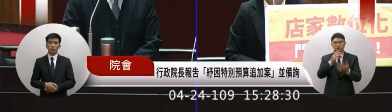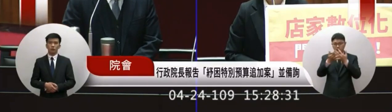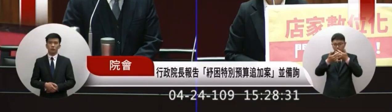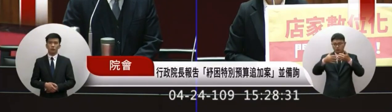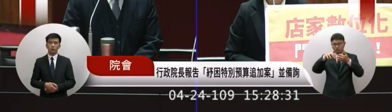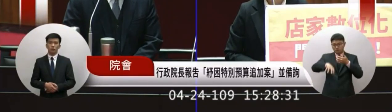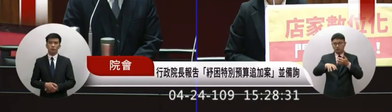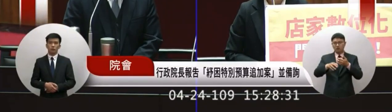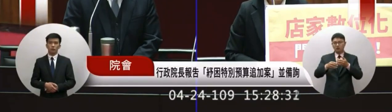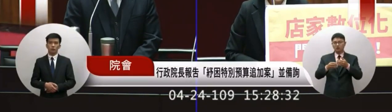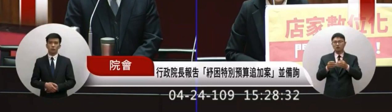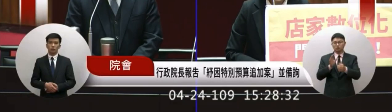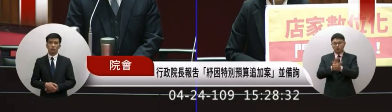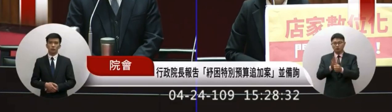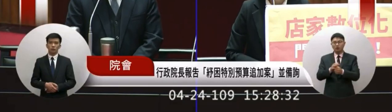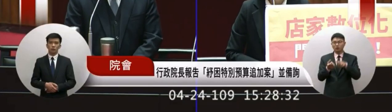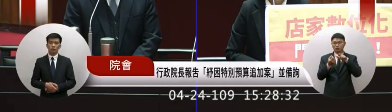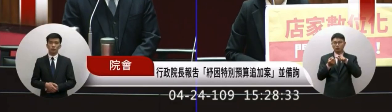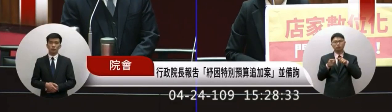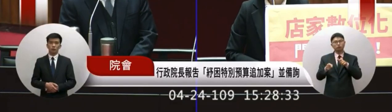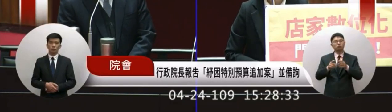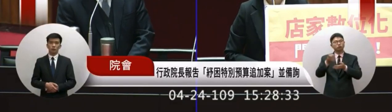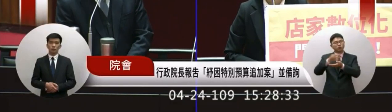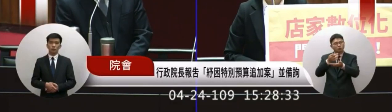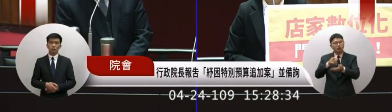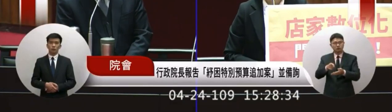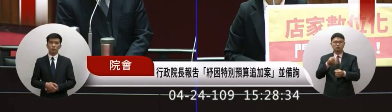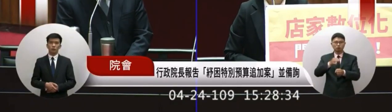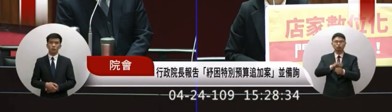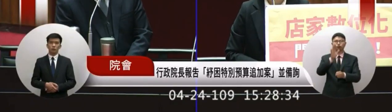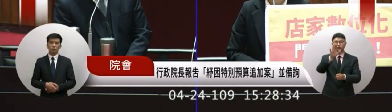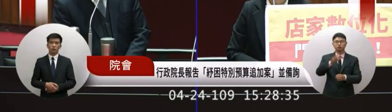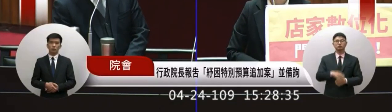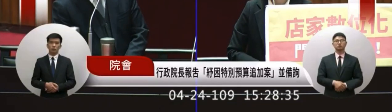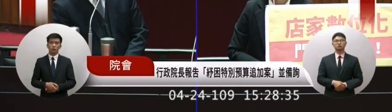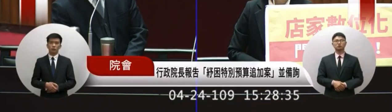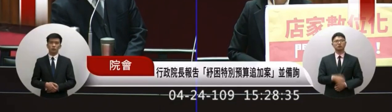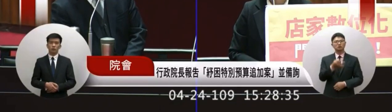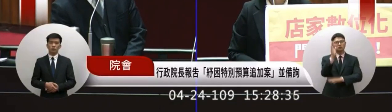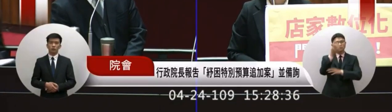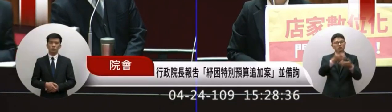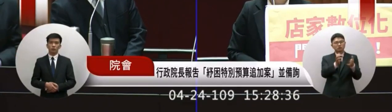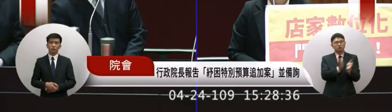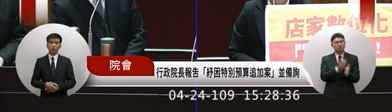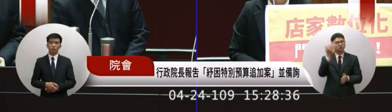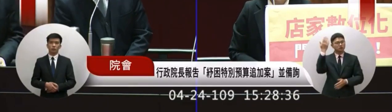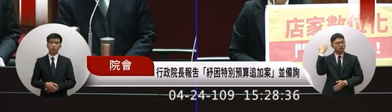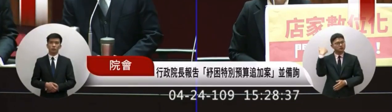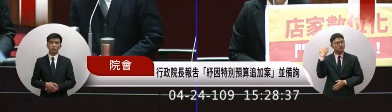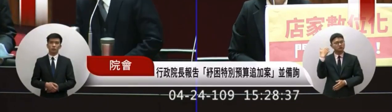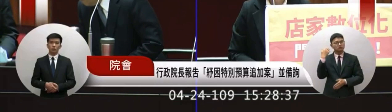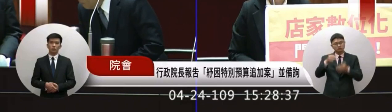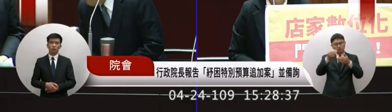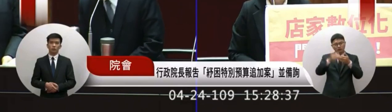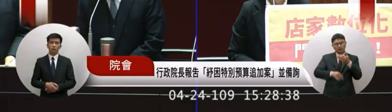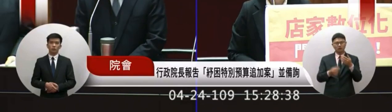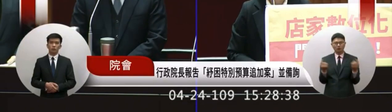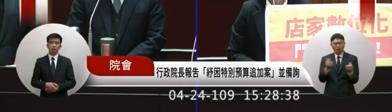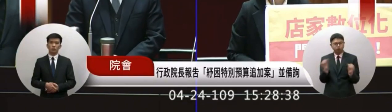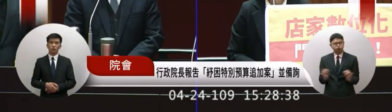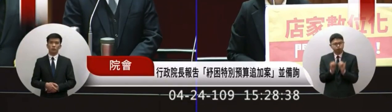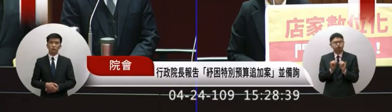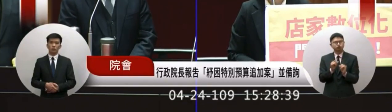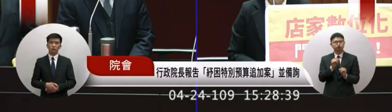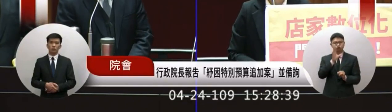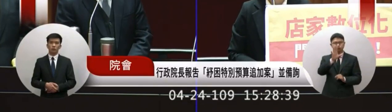分，其实都给予了补助。但是我们想要提到的是说，这个部分其实跟财政部的原本的定义有一些可能有点冲突或